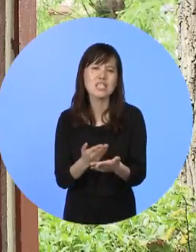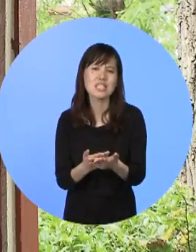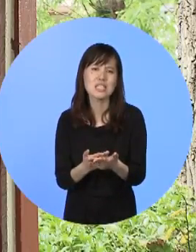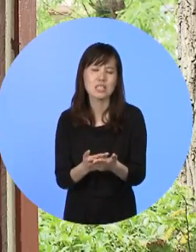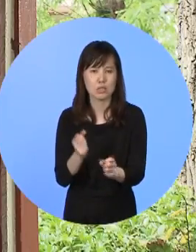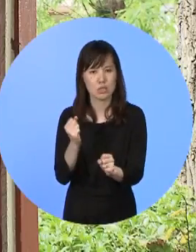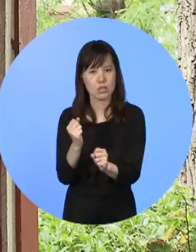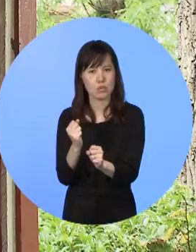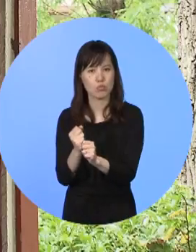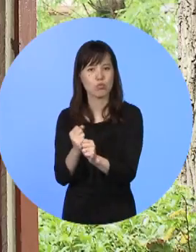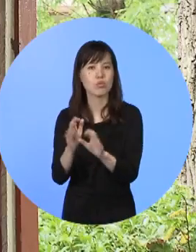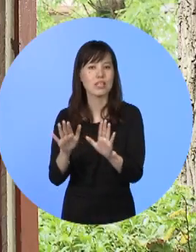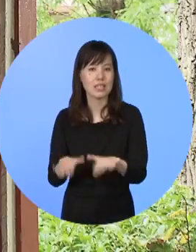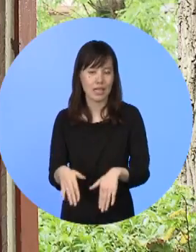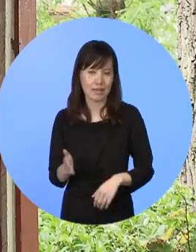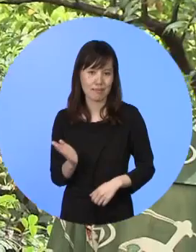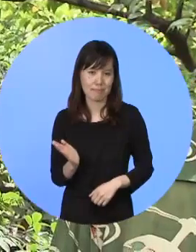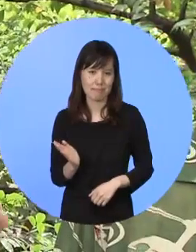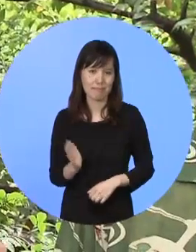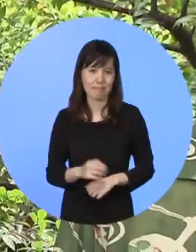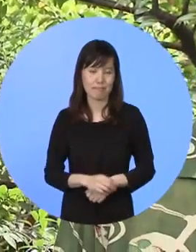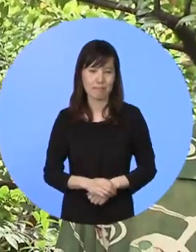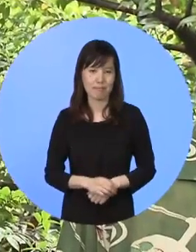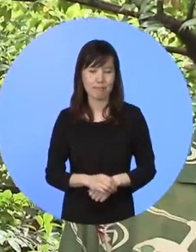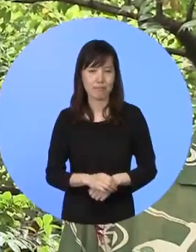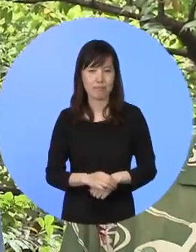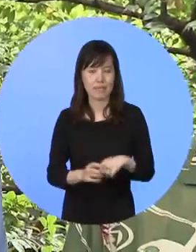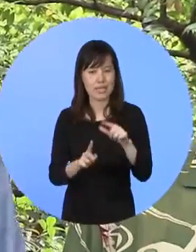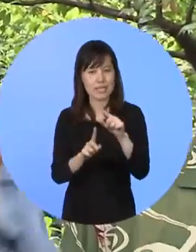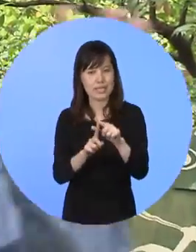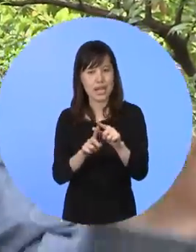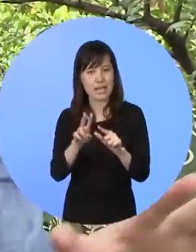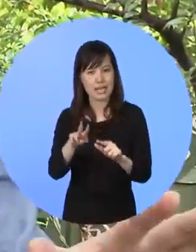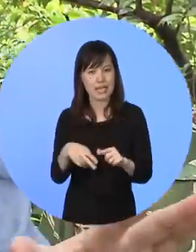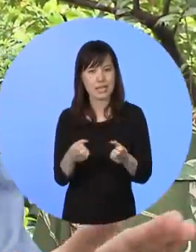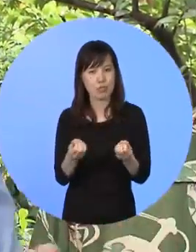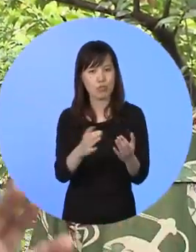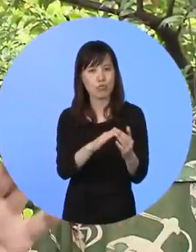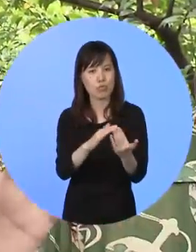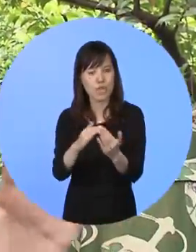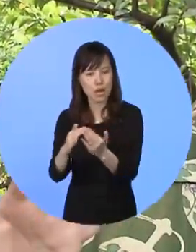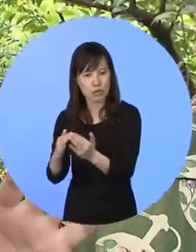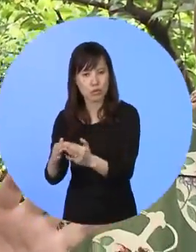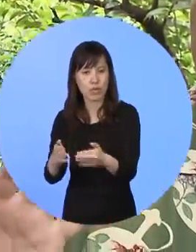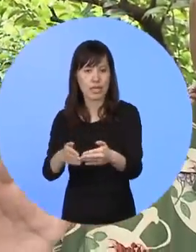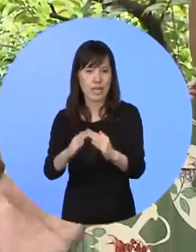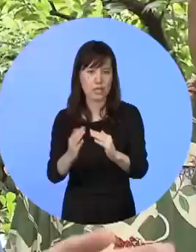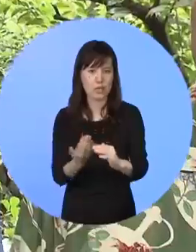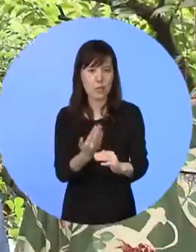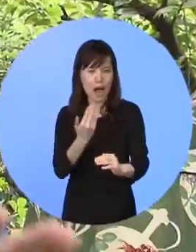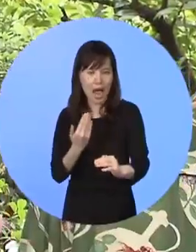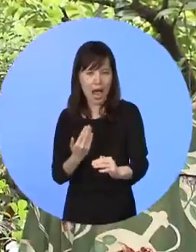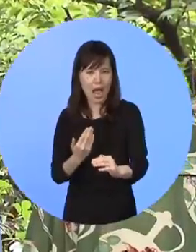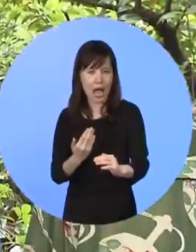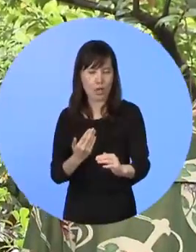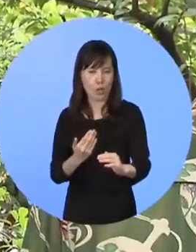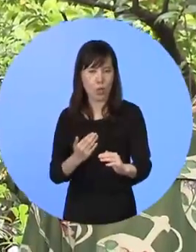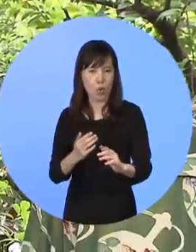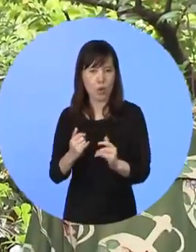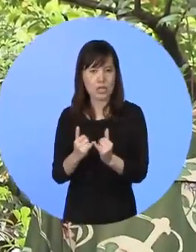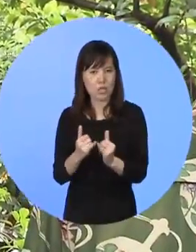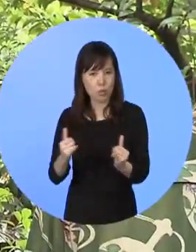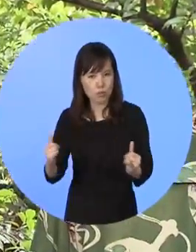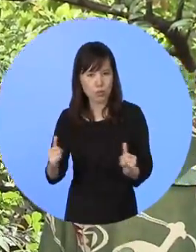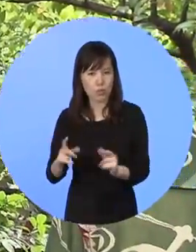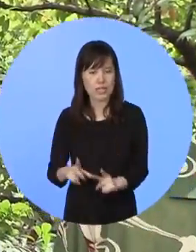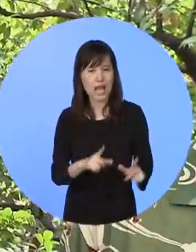りしたっていうそういうものなんですけれども、千里ニュータウンができる前の人々の生活だとか信仰を知